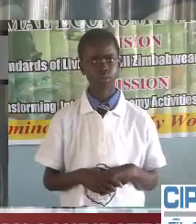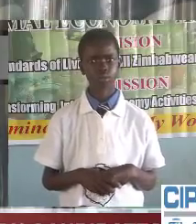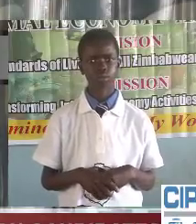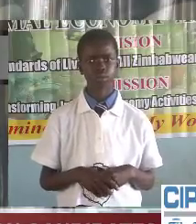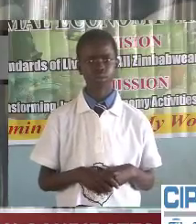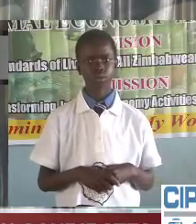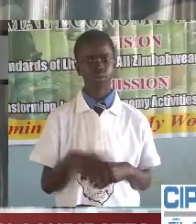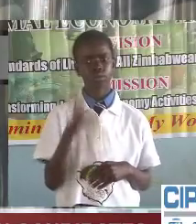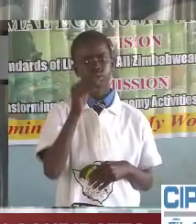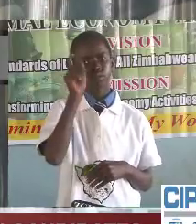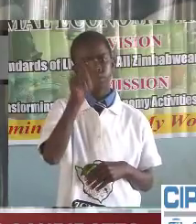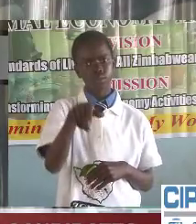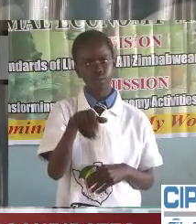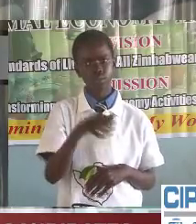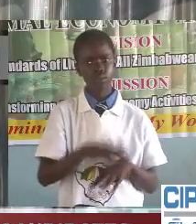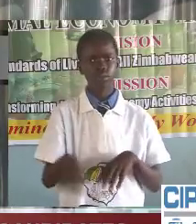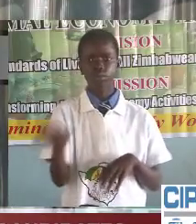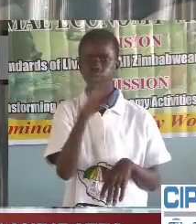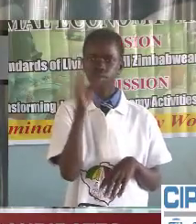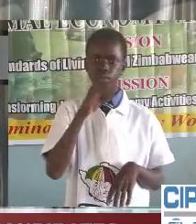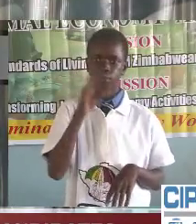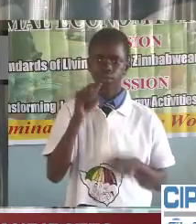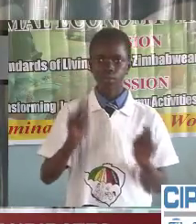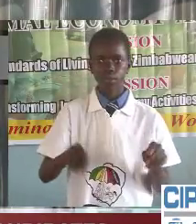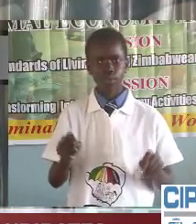Saka ndiri kuda kuti pari zvino